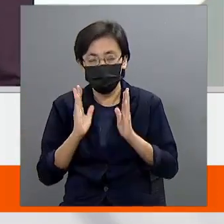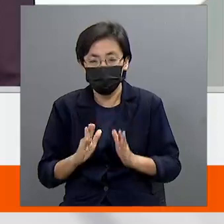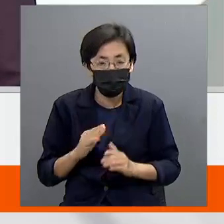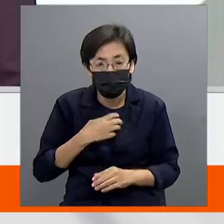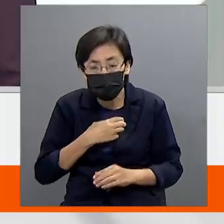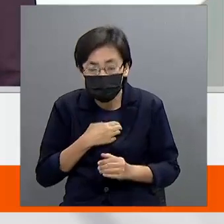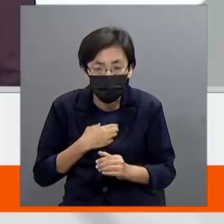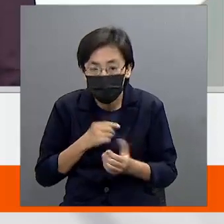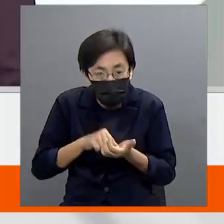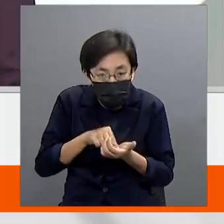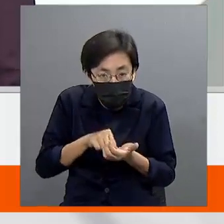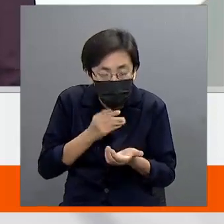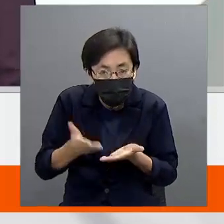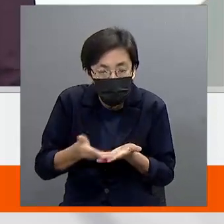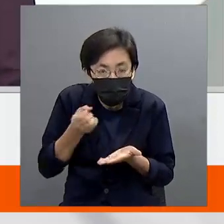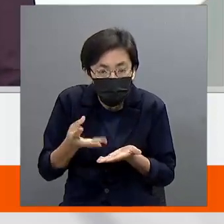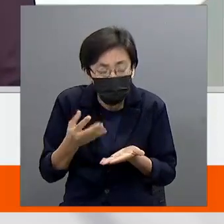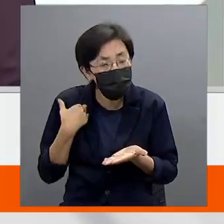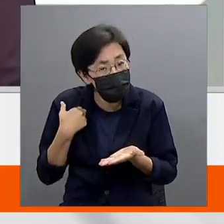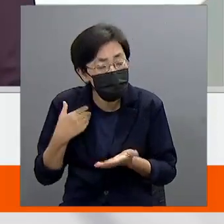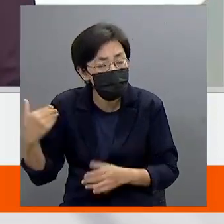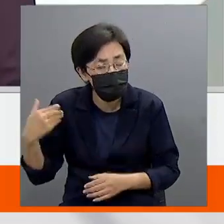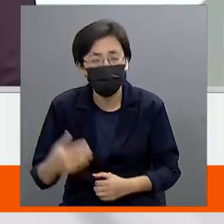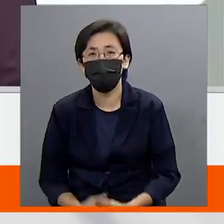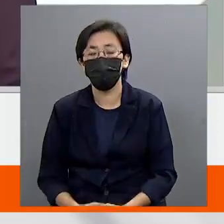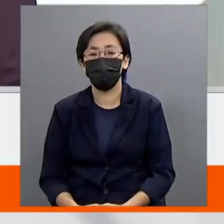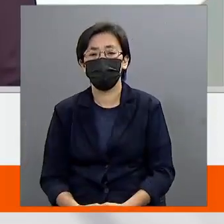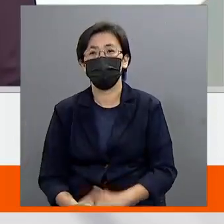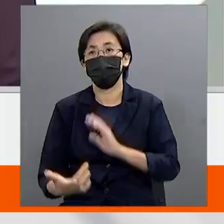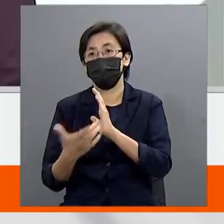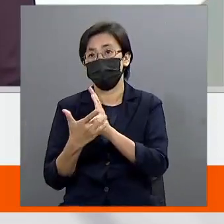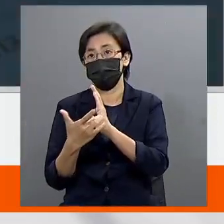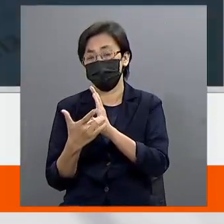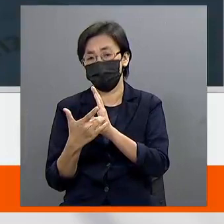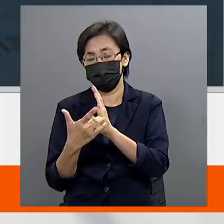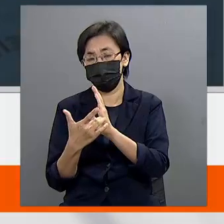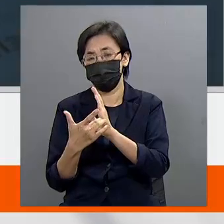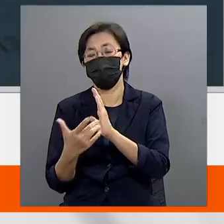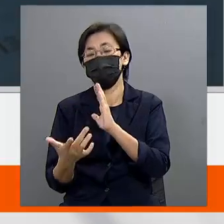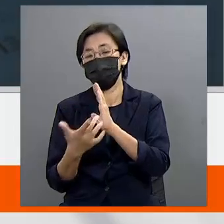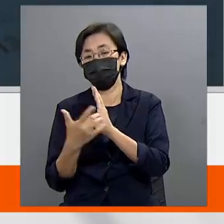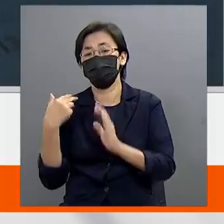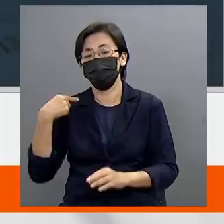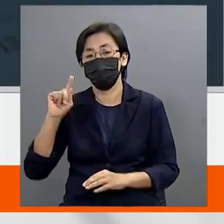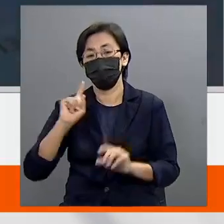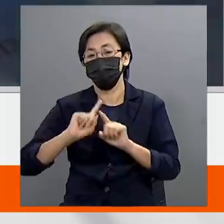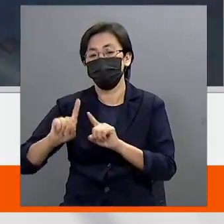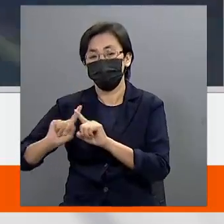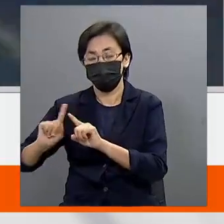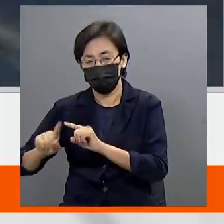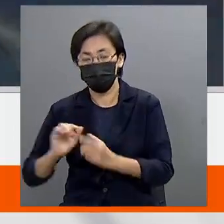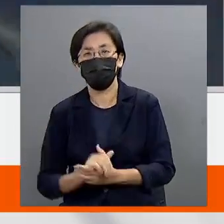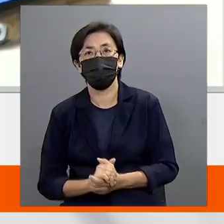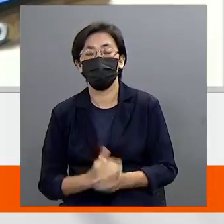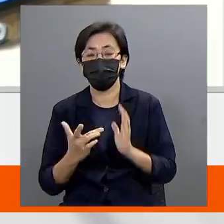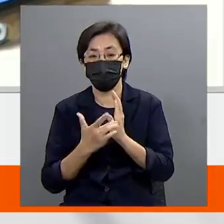ะ คืออย่างนี้ฮะคือเทคโนโลยีเนี่ยมันใช้ประโยชน์ได้หลายด้านนะครับเพราะนั้นเนี่ยเ